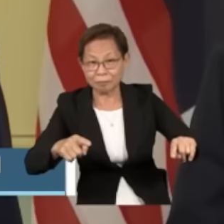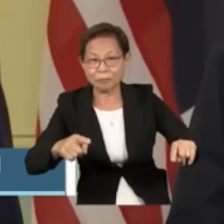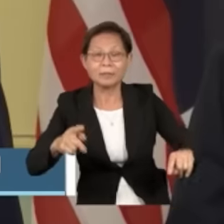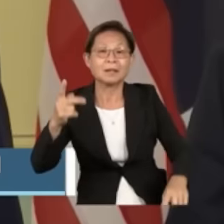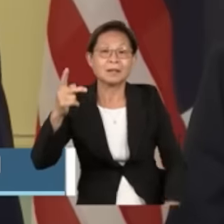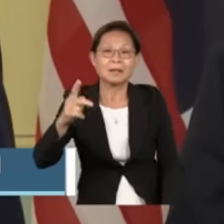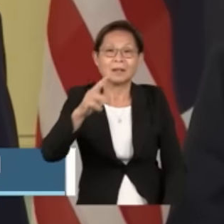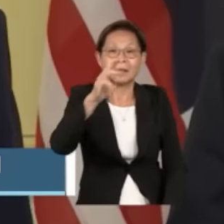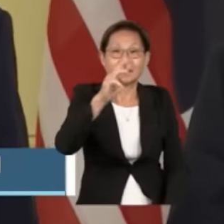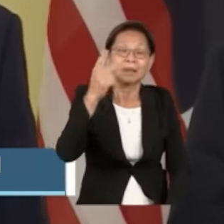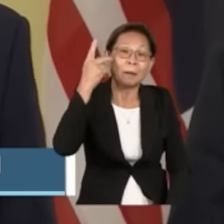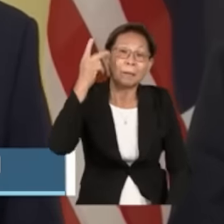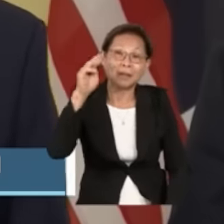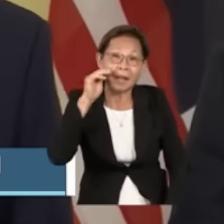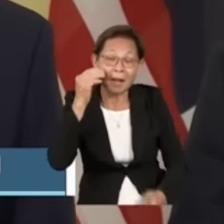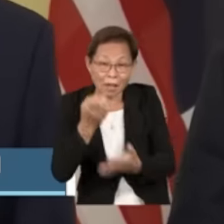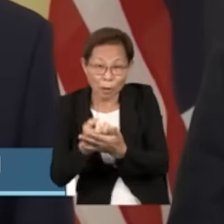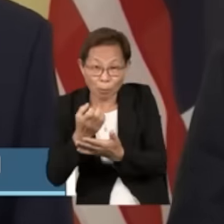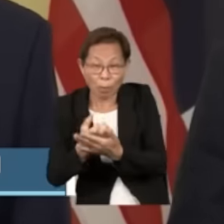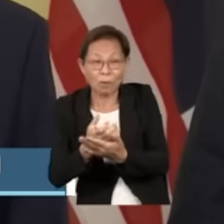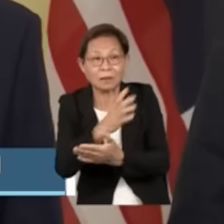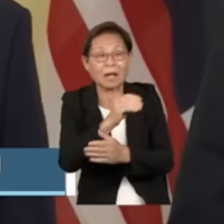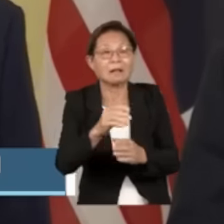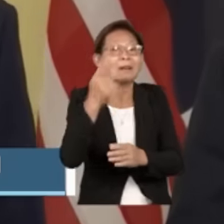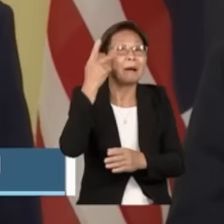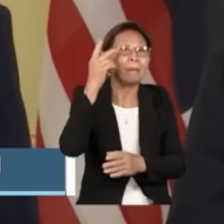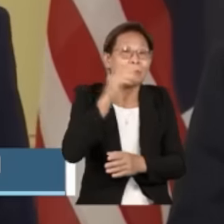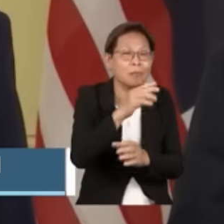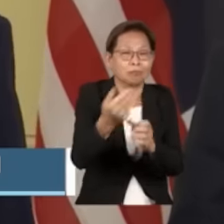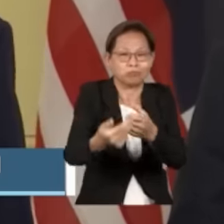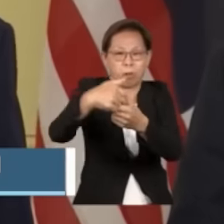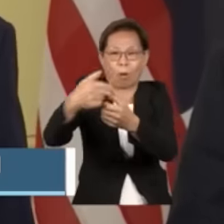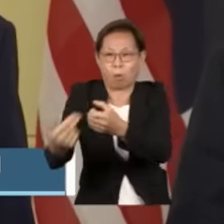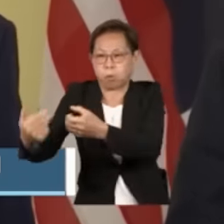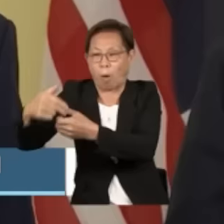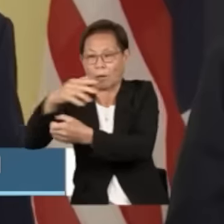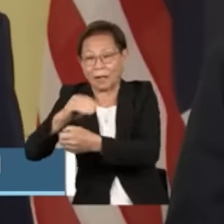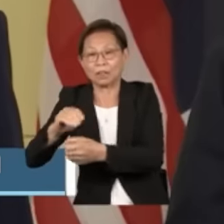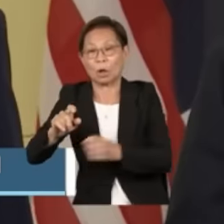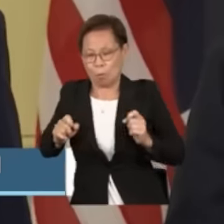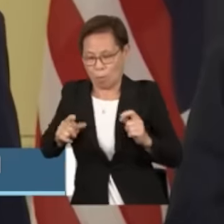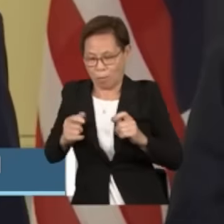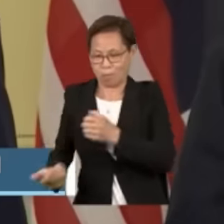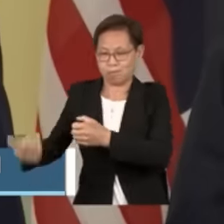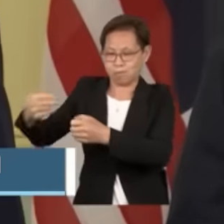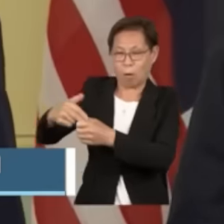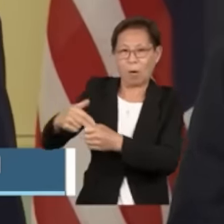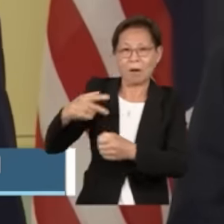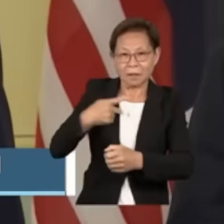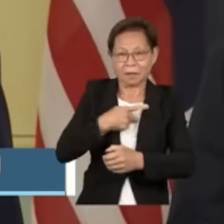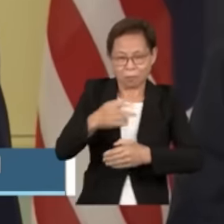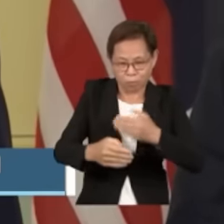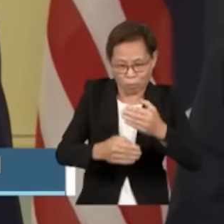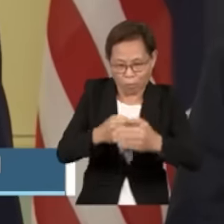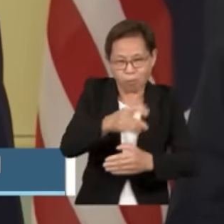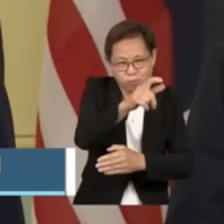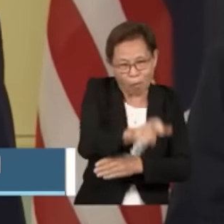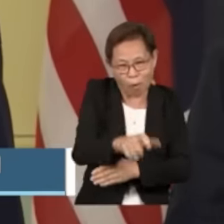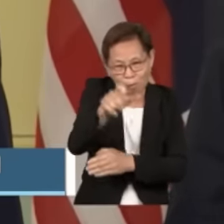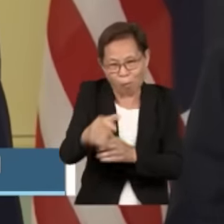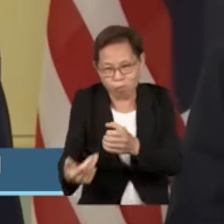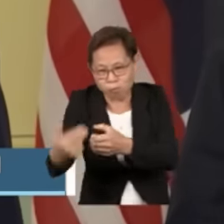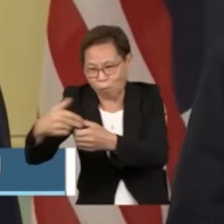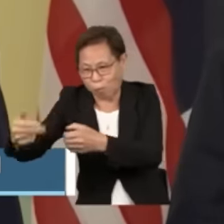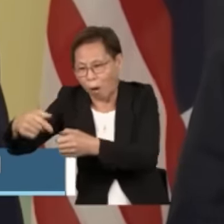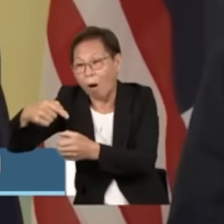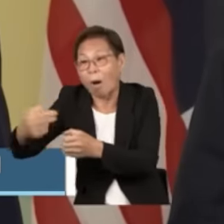Kementerian Ekonomi dan kementerian yang terlibat dan juga sektor swasta bila ada proses libat urus ini tentu